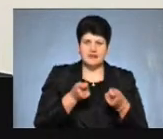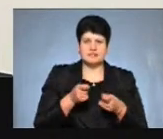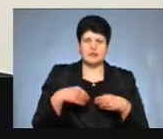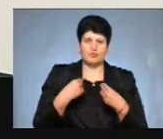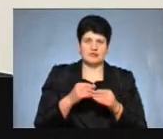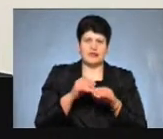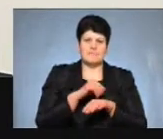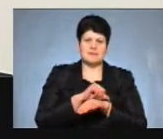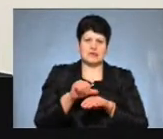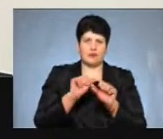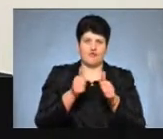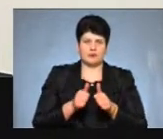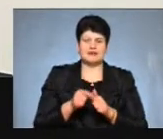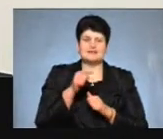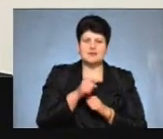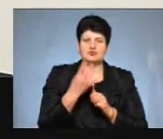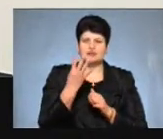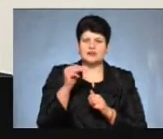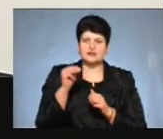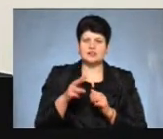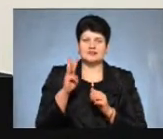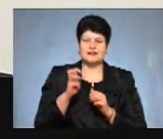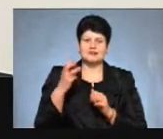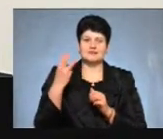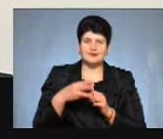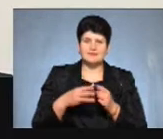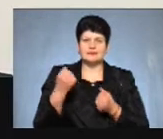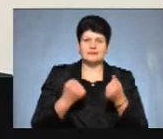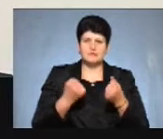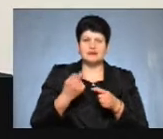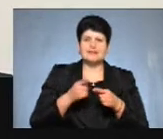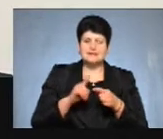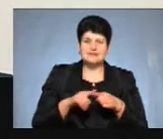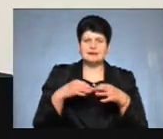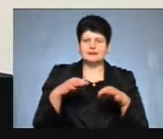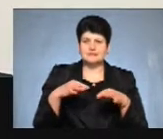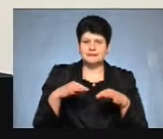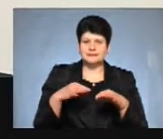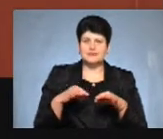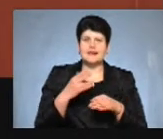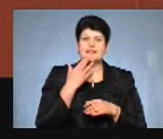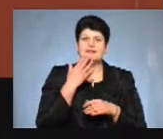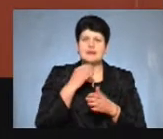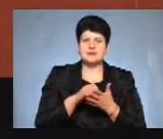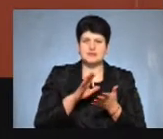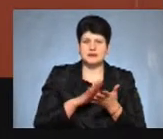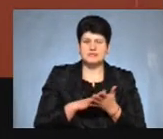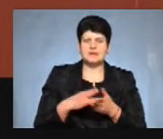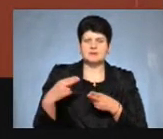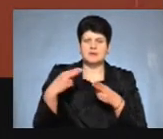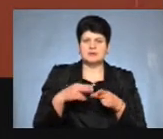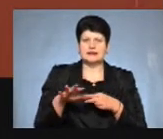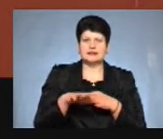оформлення. З них 4330 транспортних засобів – це транспортні засоби на іноземній реєстрації, які перебували на